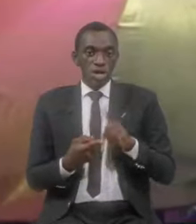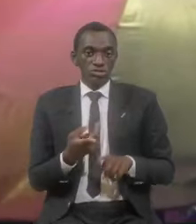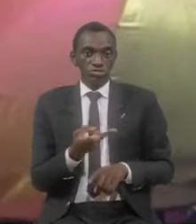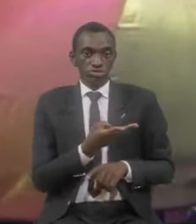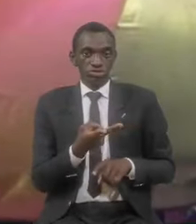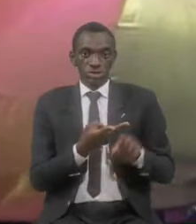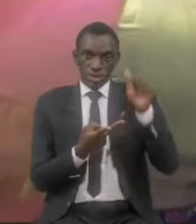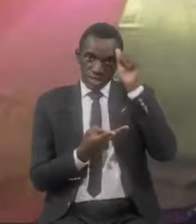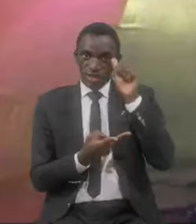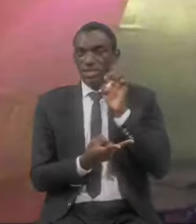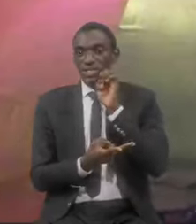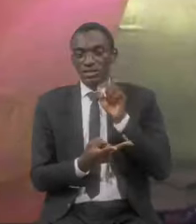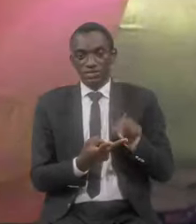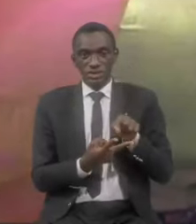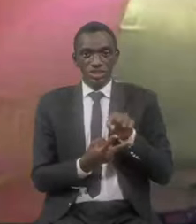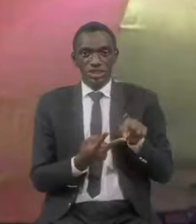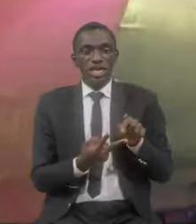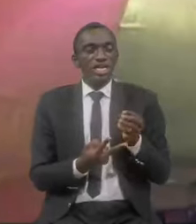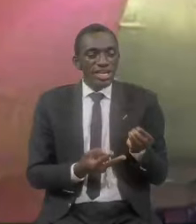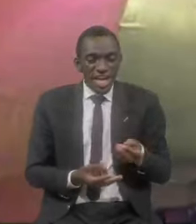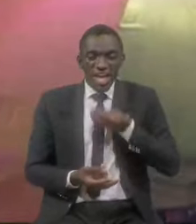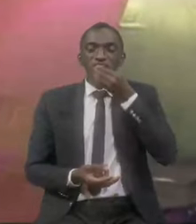Lorsqu'ils ont mangé le fruit interdit,